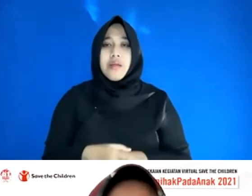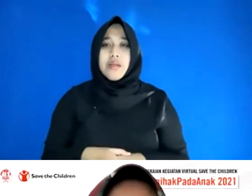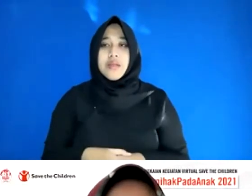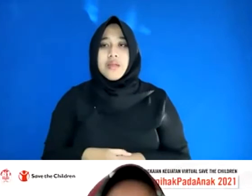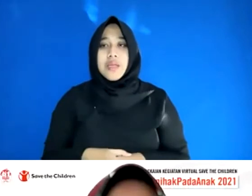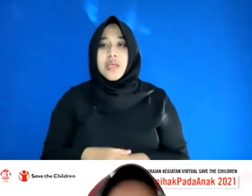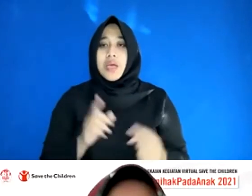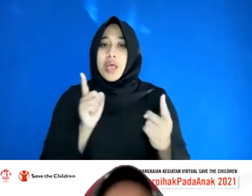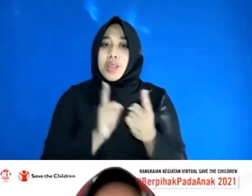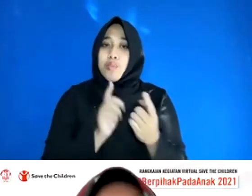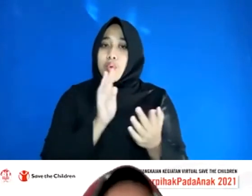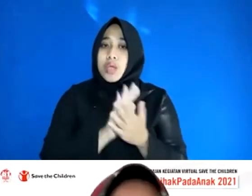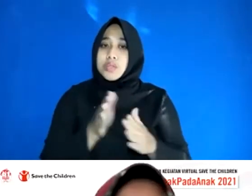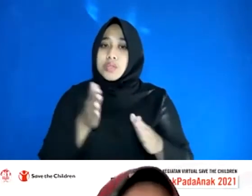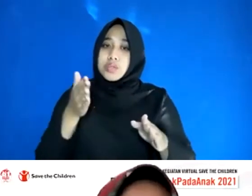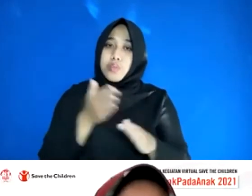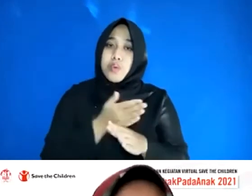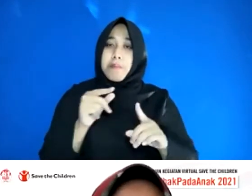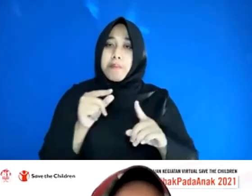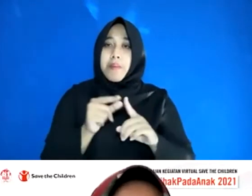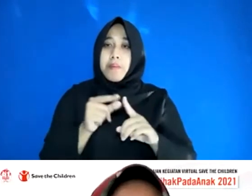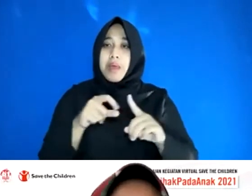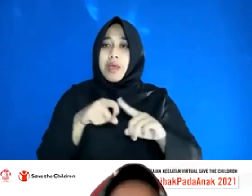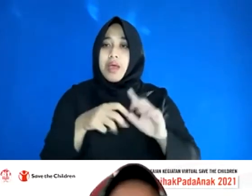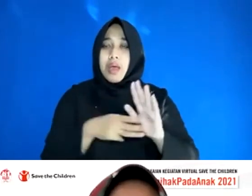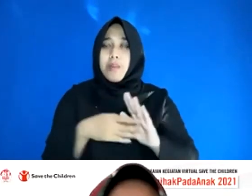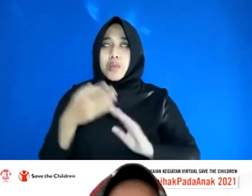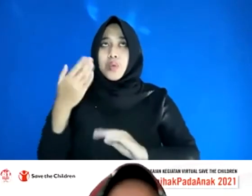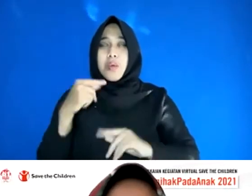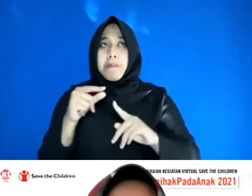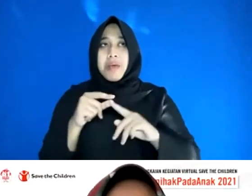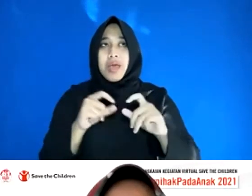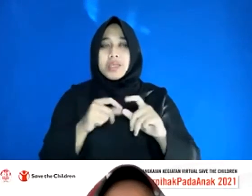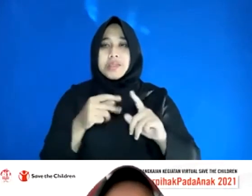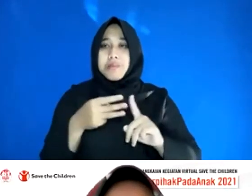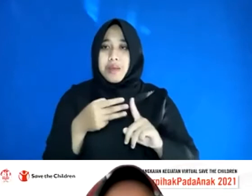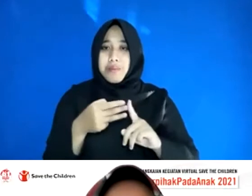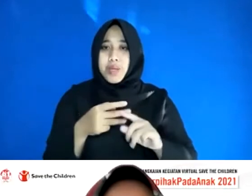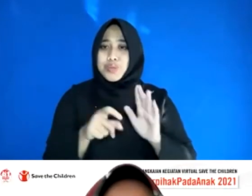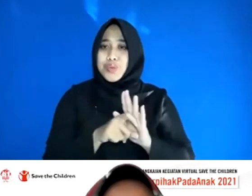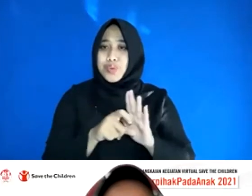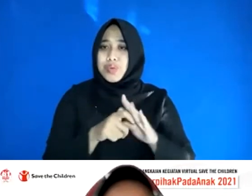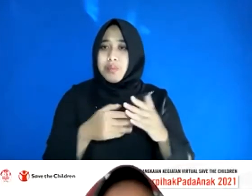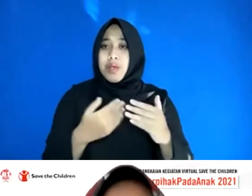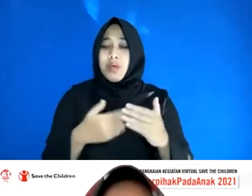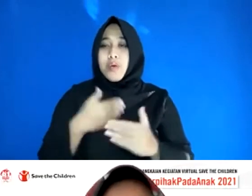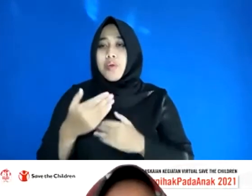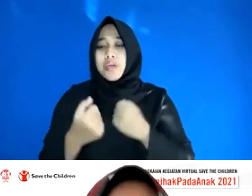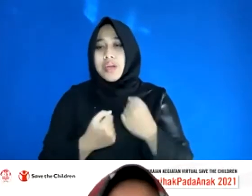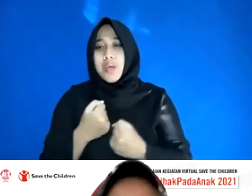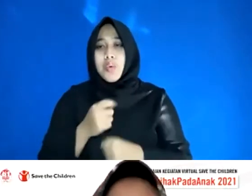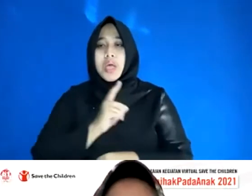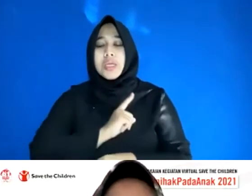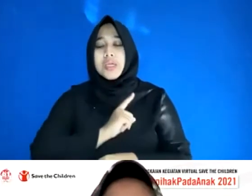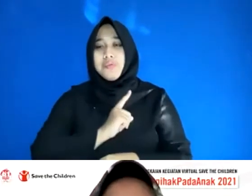ketemu langsung sebelum PPKM atau PSBB dulu ya. Nah itu modelnya, kemudian dilakukan secara